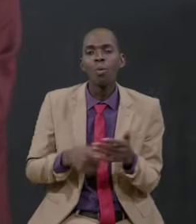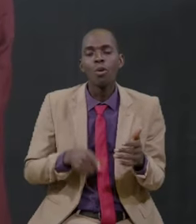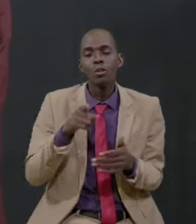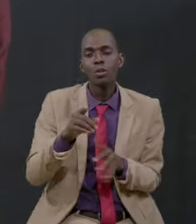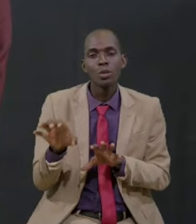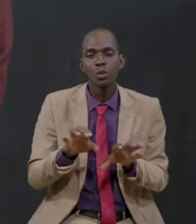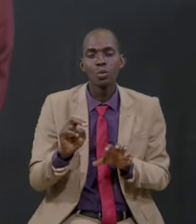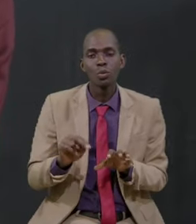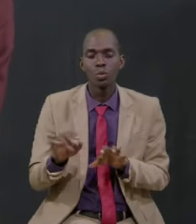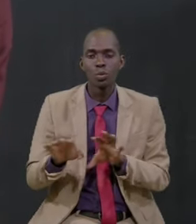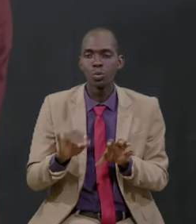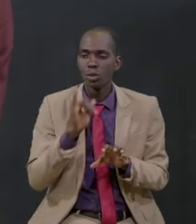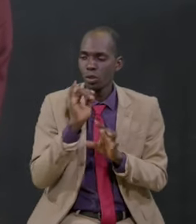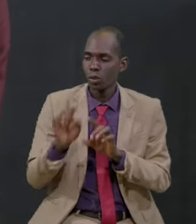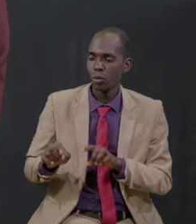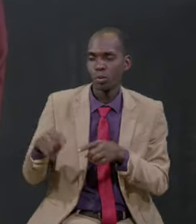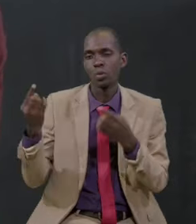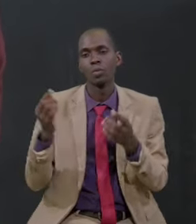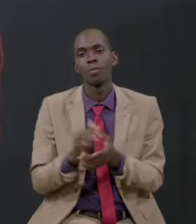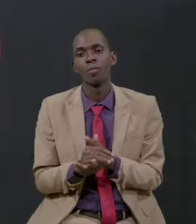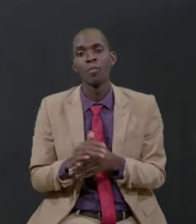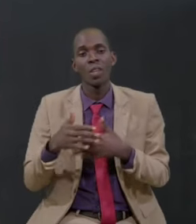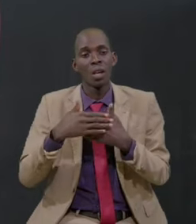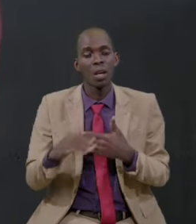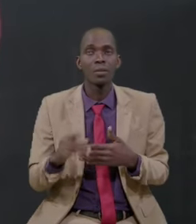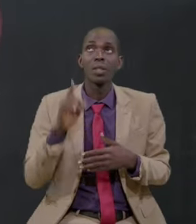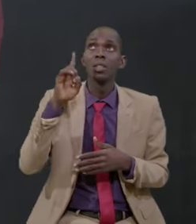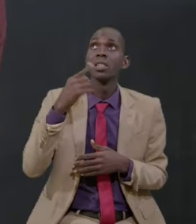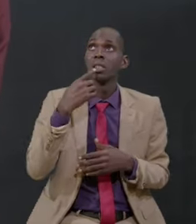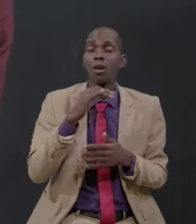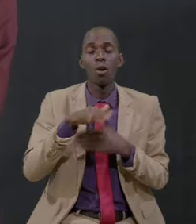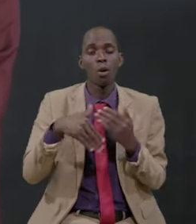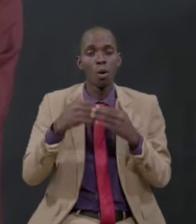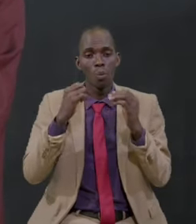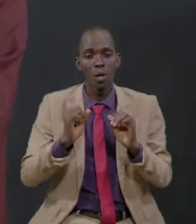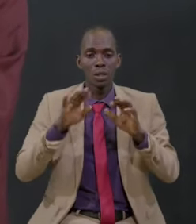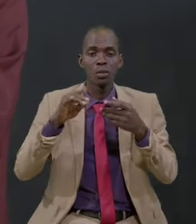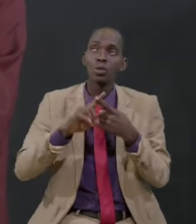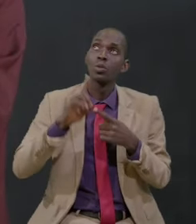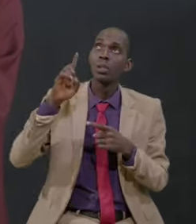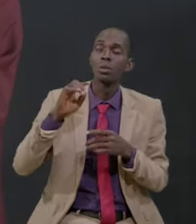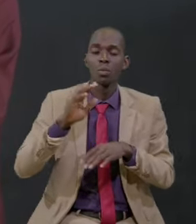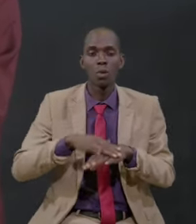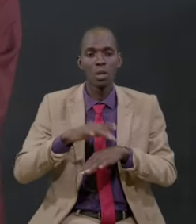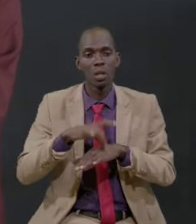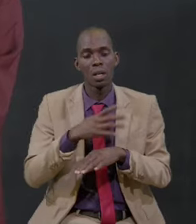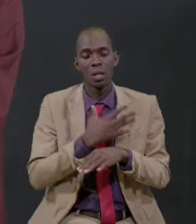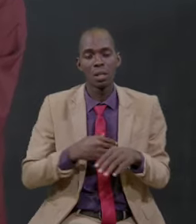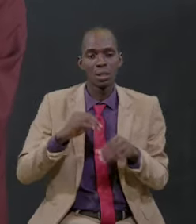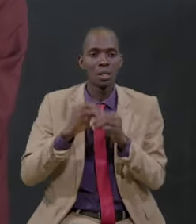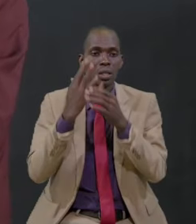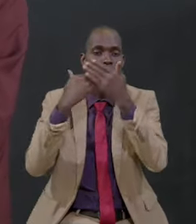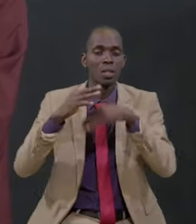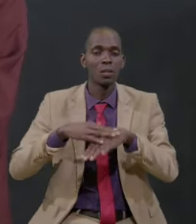dit, après de tout pouvoir m'a été donné sur la terre et dans le ciel, il dit maintenant, allez